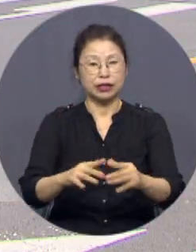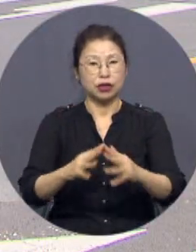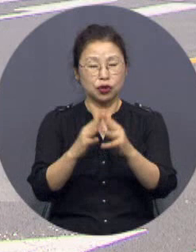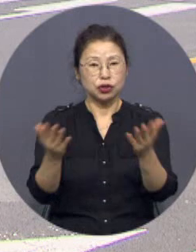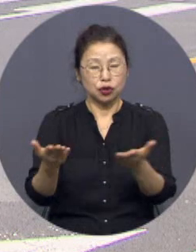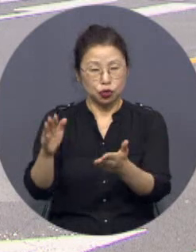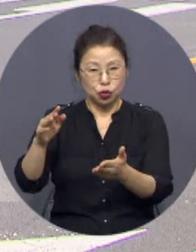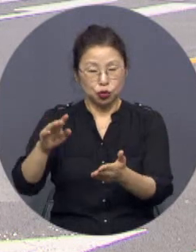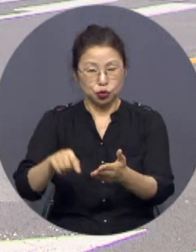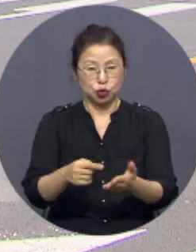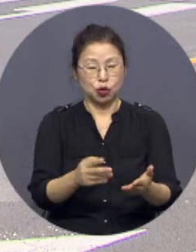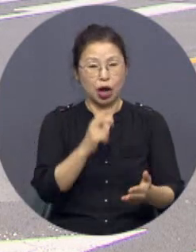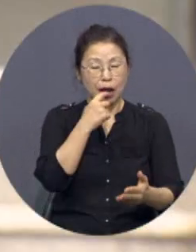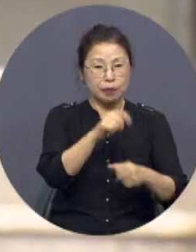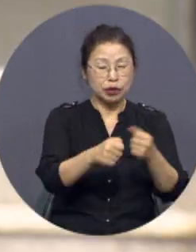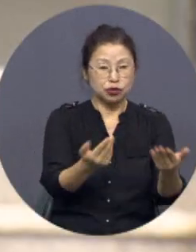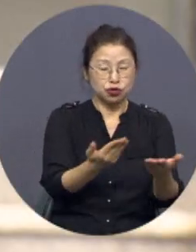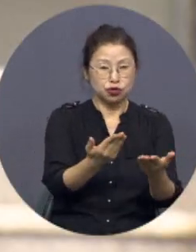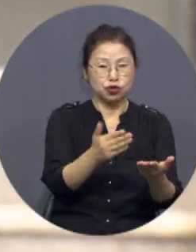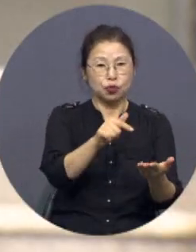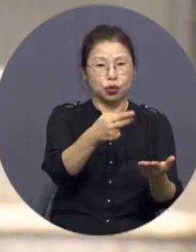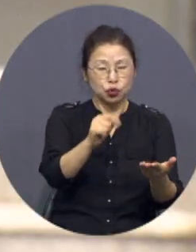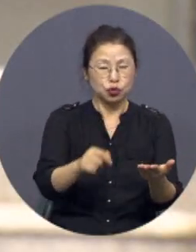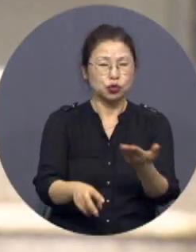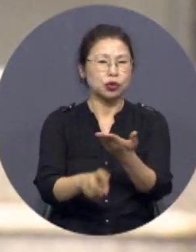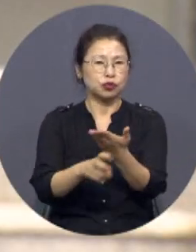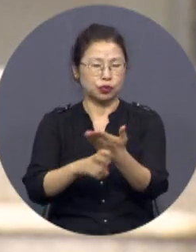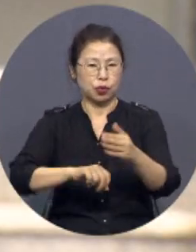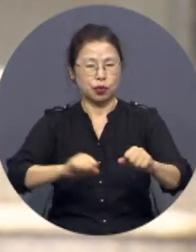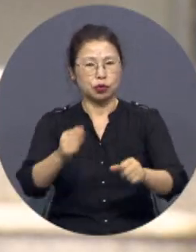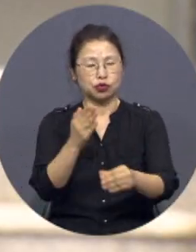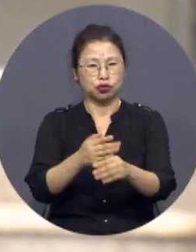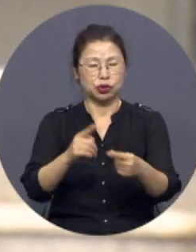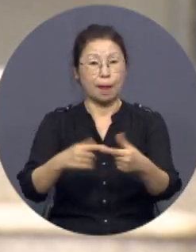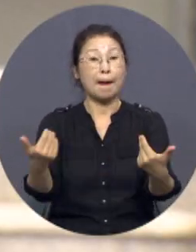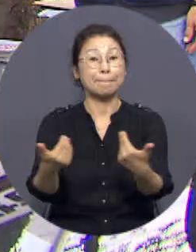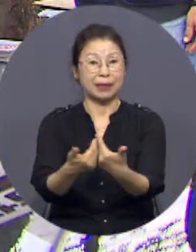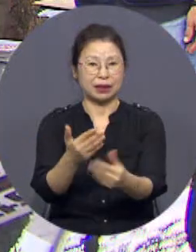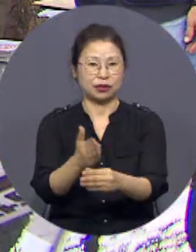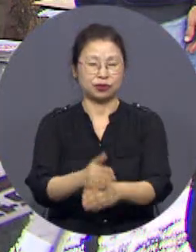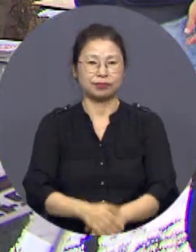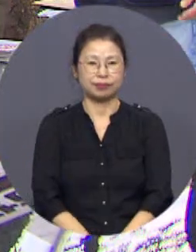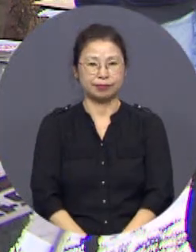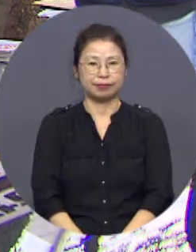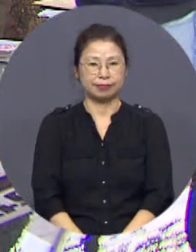건설노조는 정당한 노조 활동을 불법으로 매도하고 있다며 반발해 왔습니다.